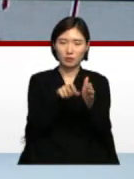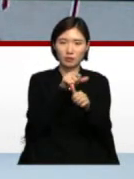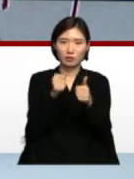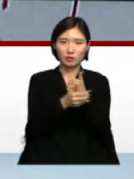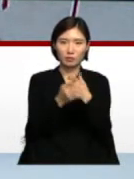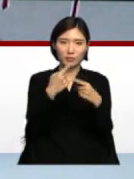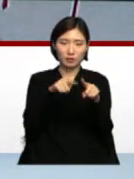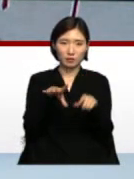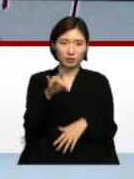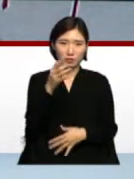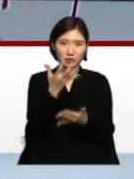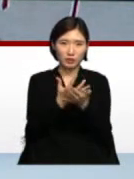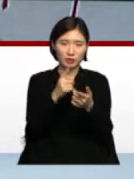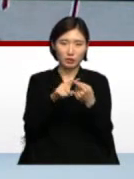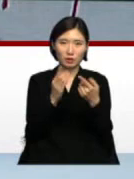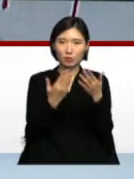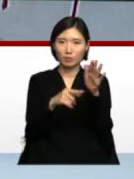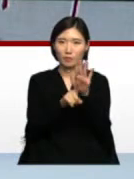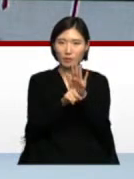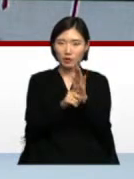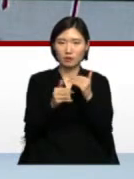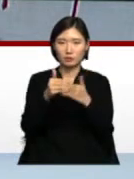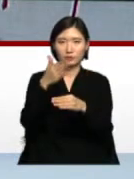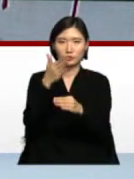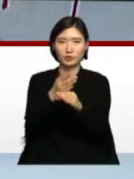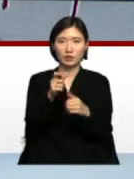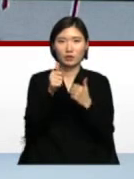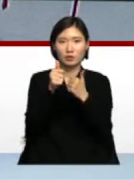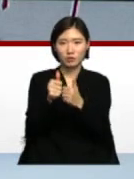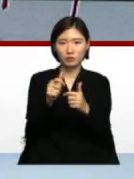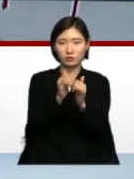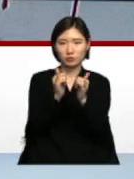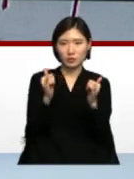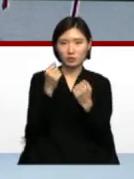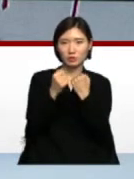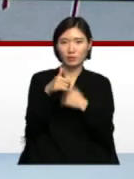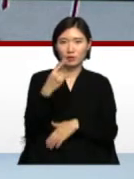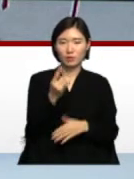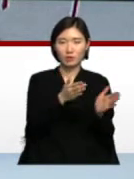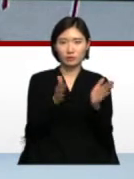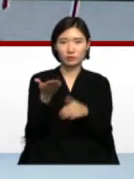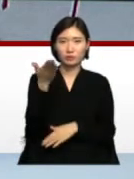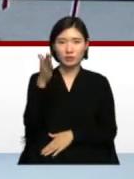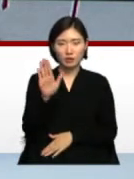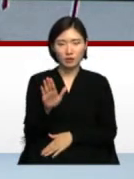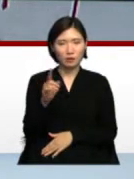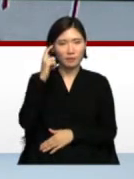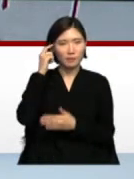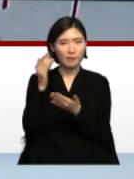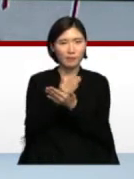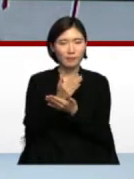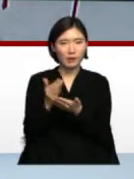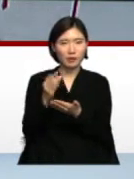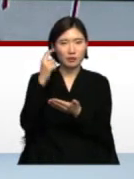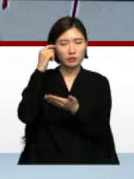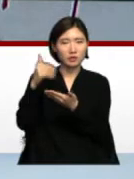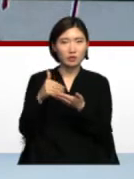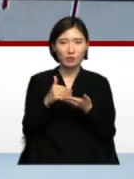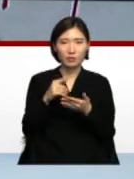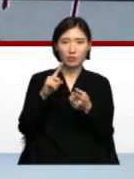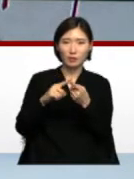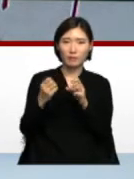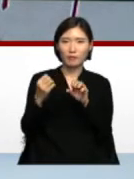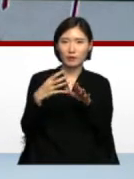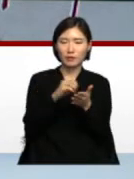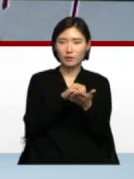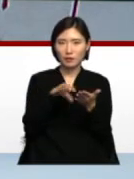초안에 대한 공람이 진행되고 있습니다. 이에 따른 주민설명회가 마련됐는데 비판적인 의견에 대한 답변은 배제된